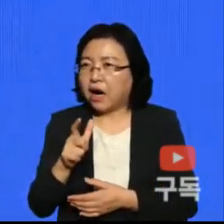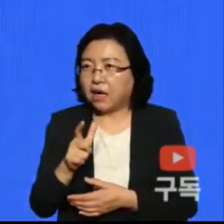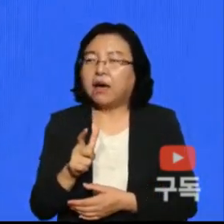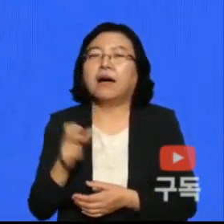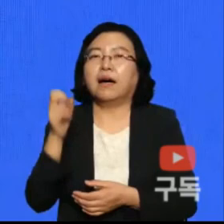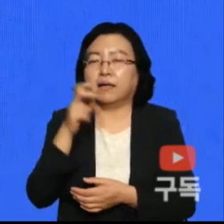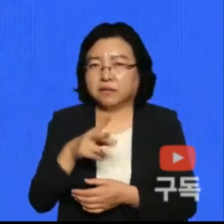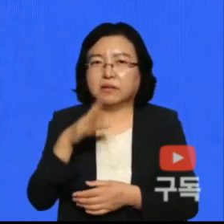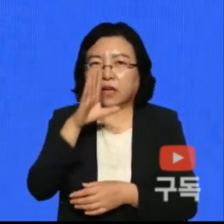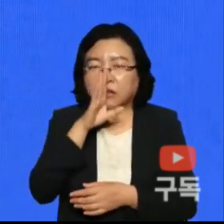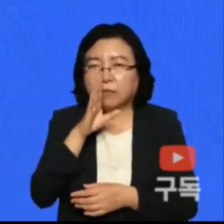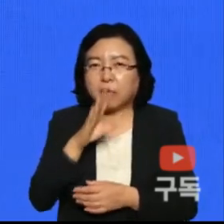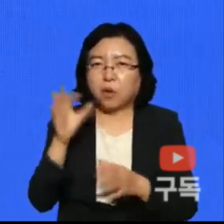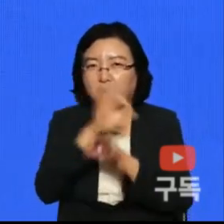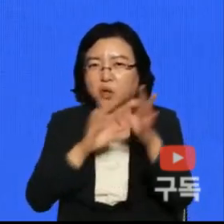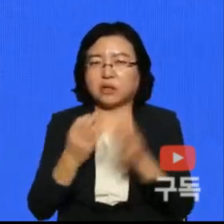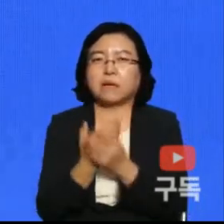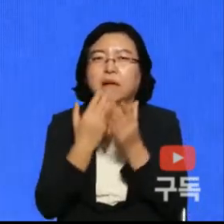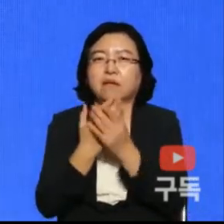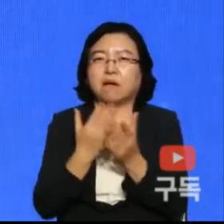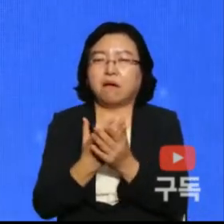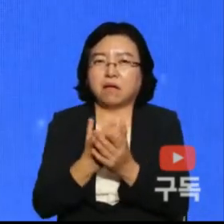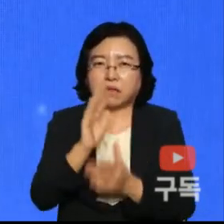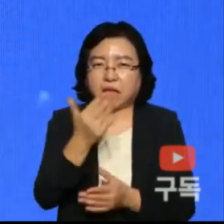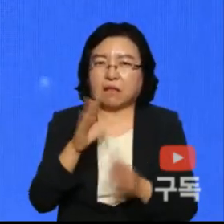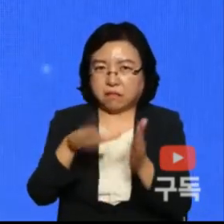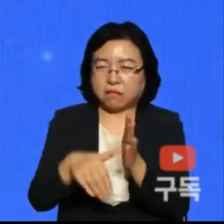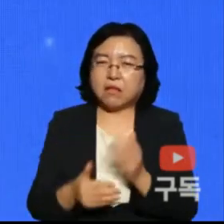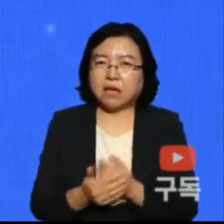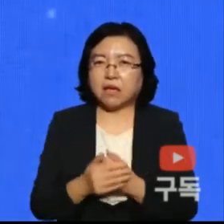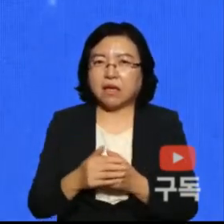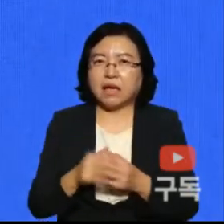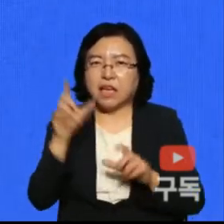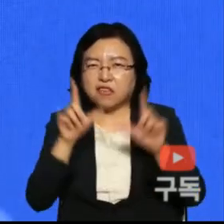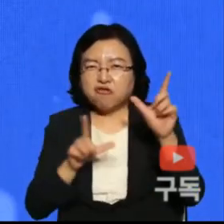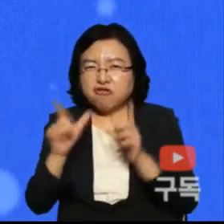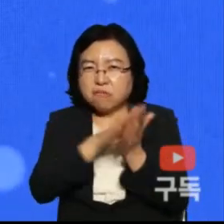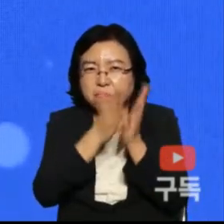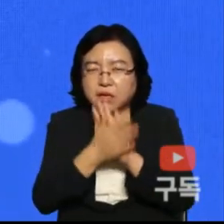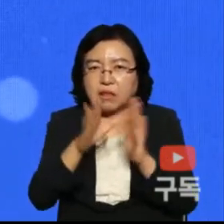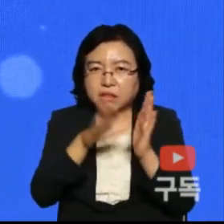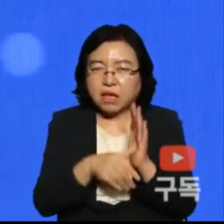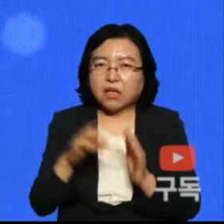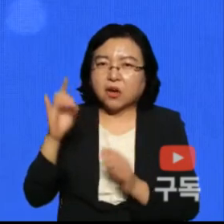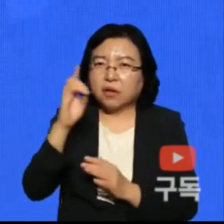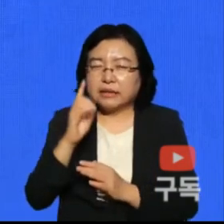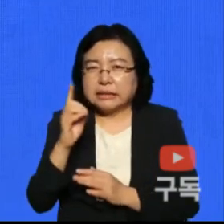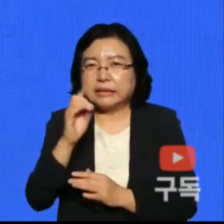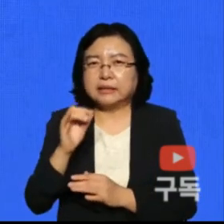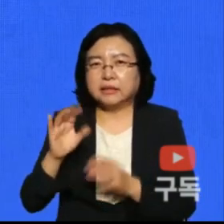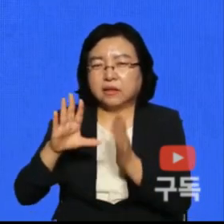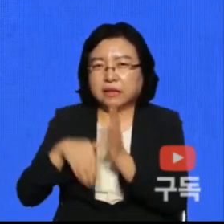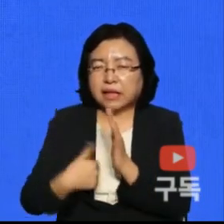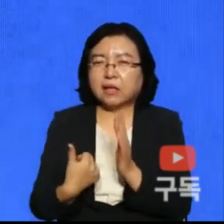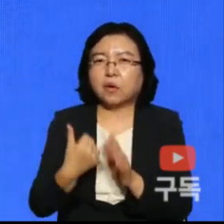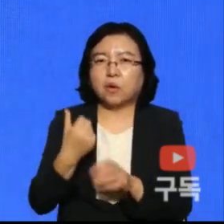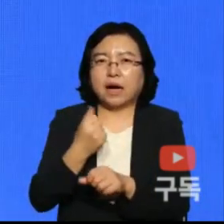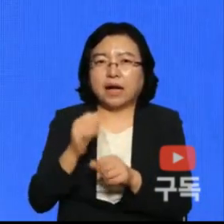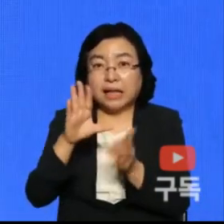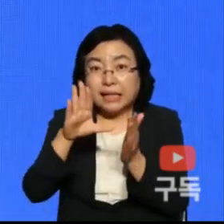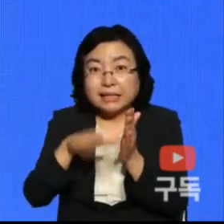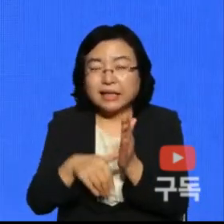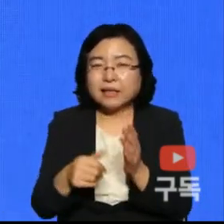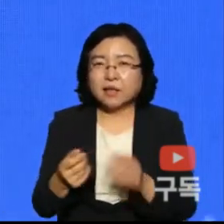시대입니다 기우 위기와 디지털 전환 시대에는 반발 정말 늦어도 세계 경쟁에서